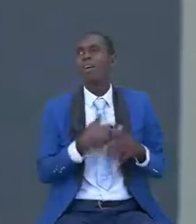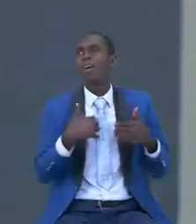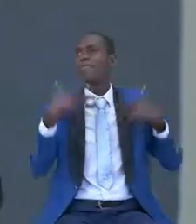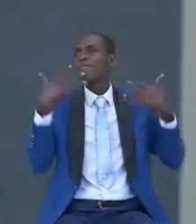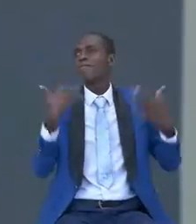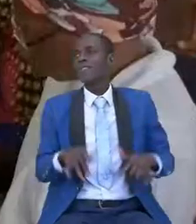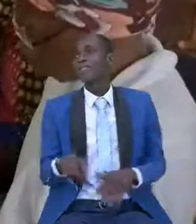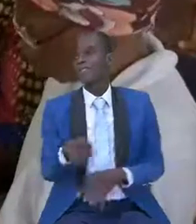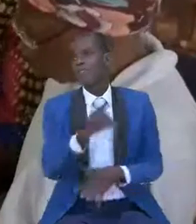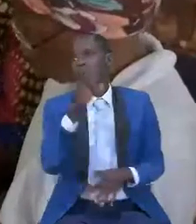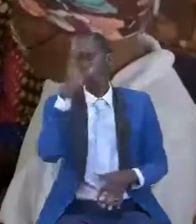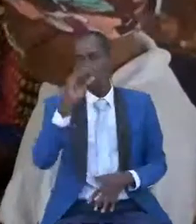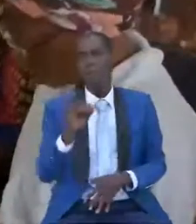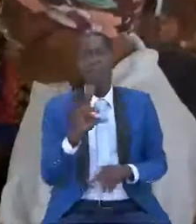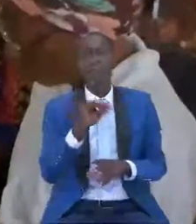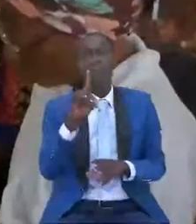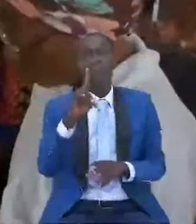ne peut t'achever.